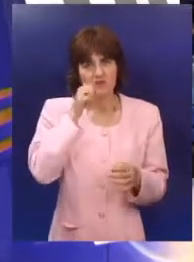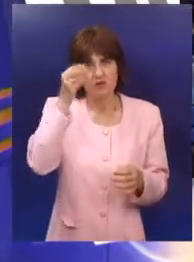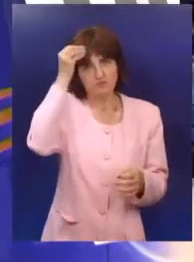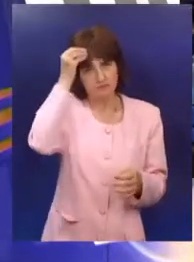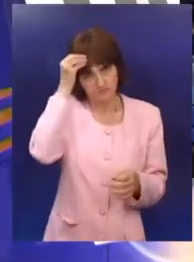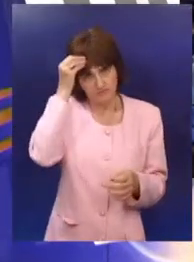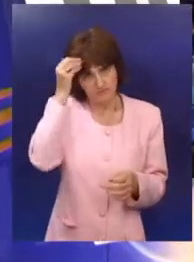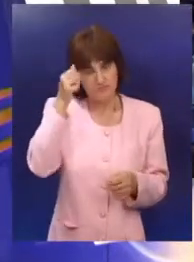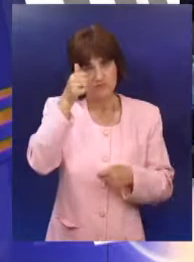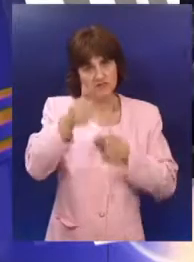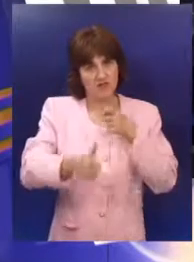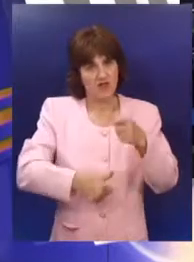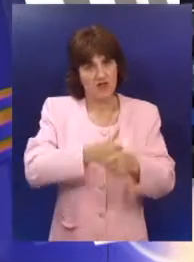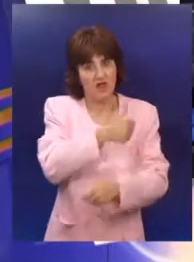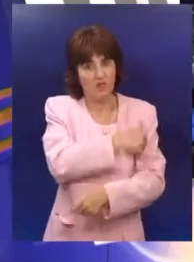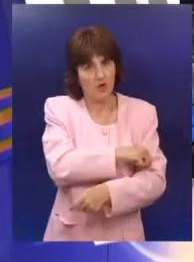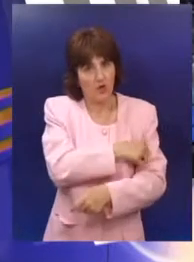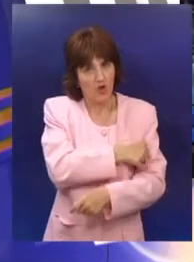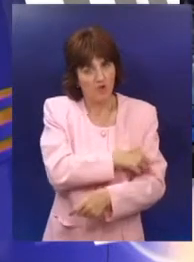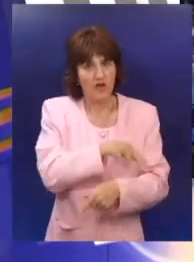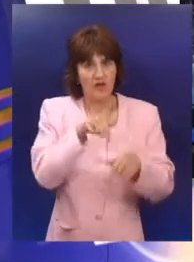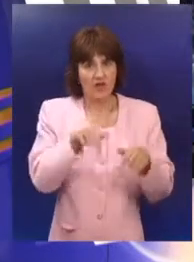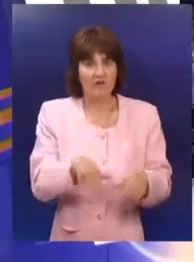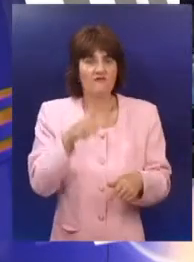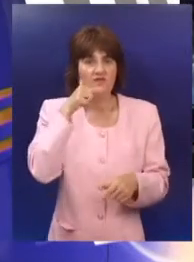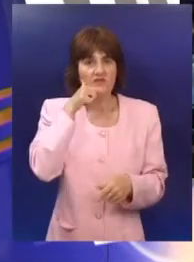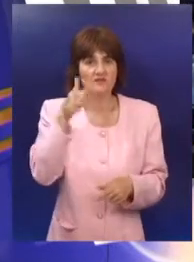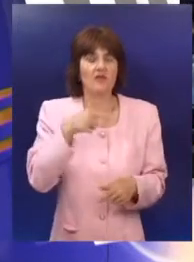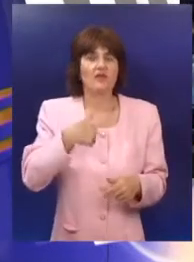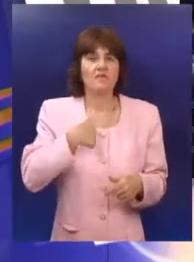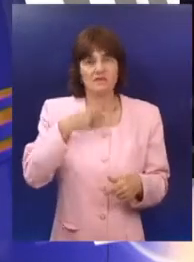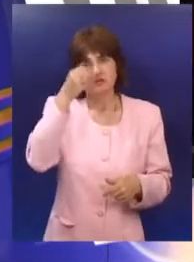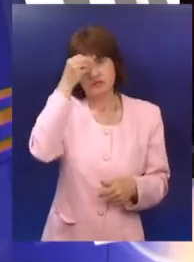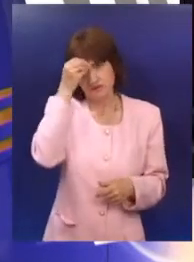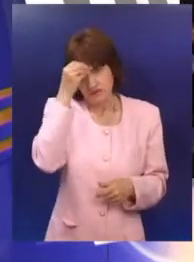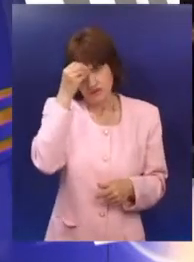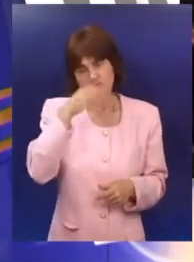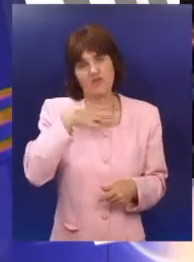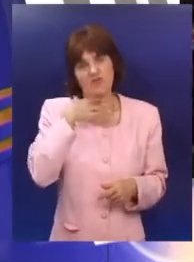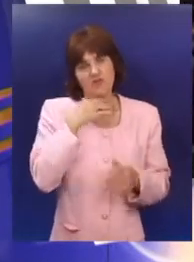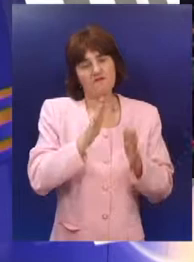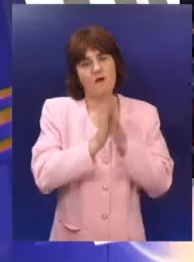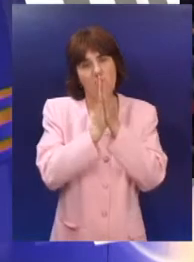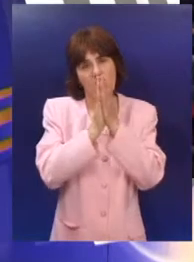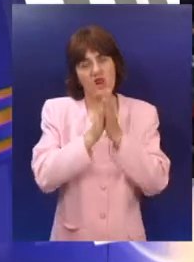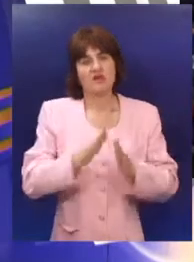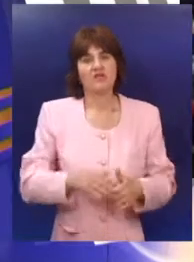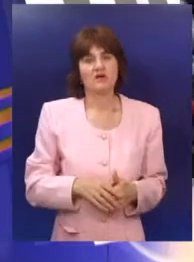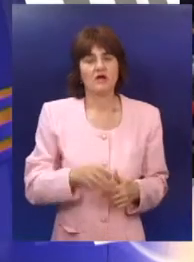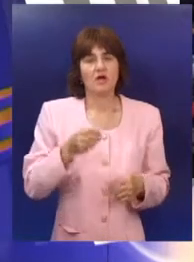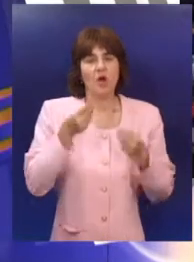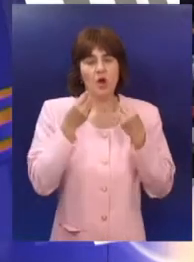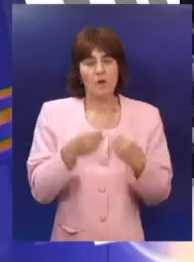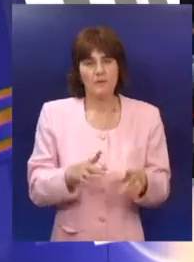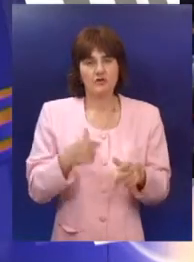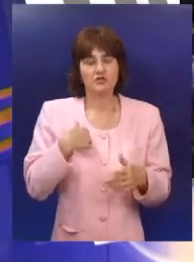u određene dane u godini, kao što je ovaj dan, mi svoje sećanje, svoje molitve